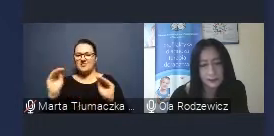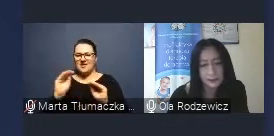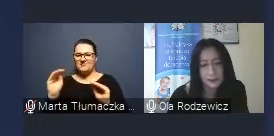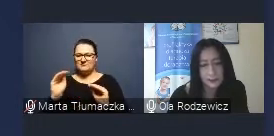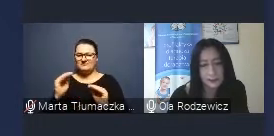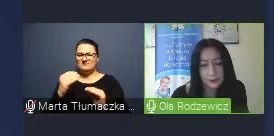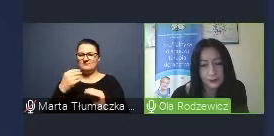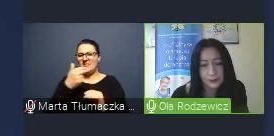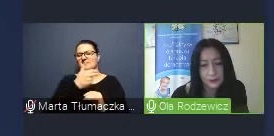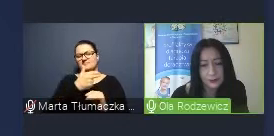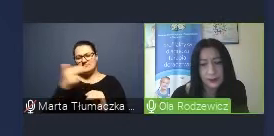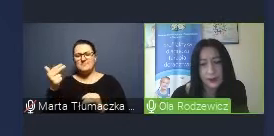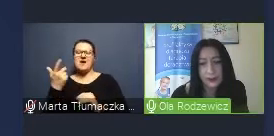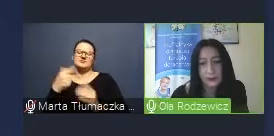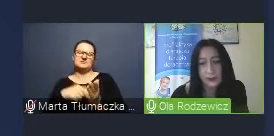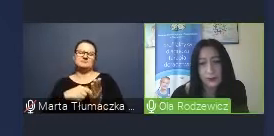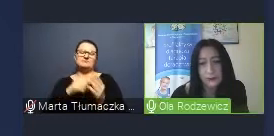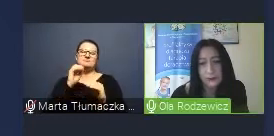organizacji pomocy psychologiczno-pedagogicznej,